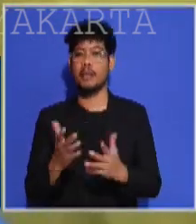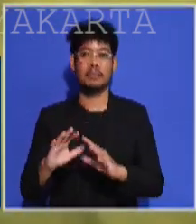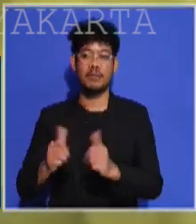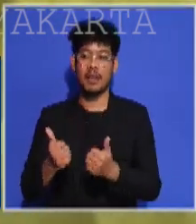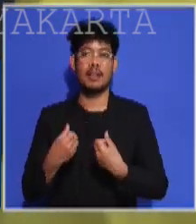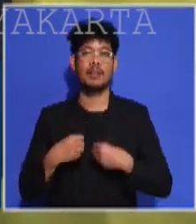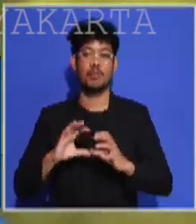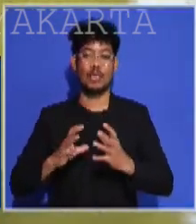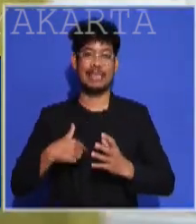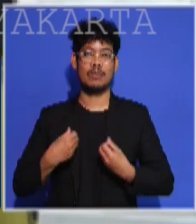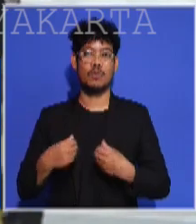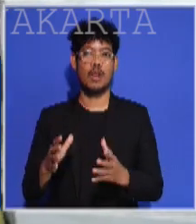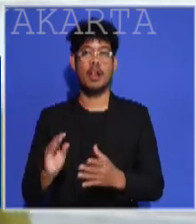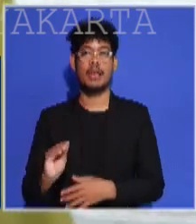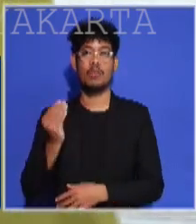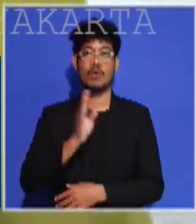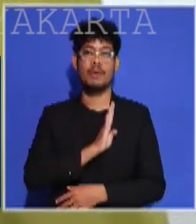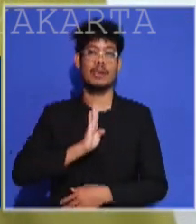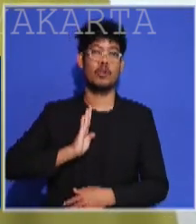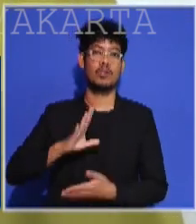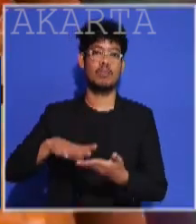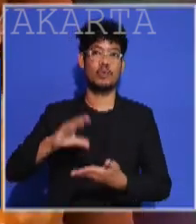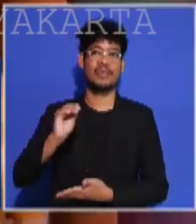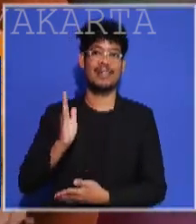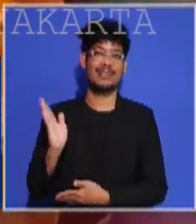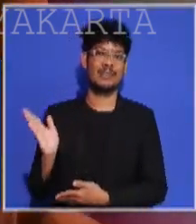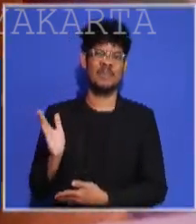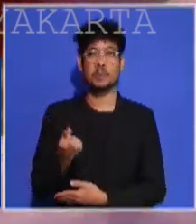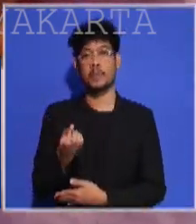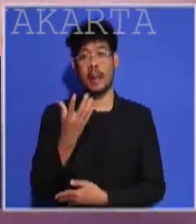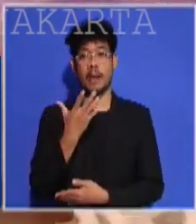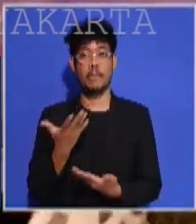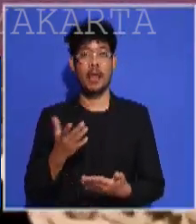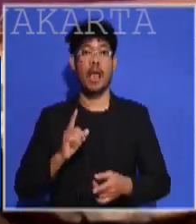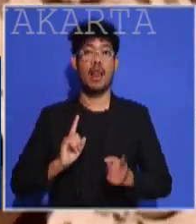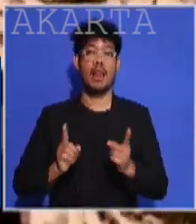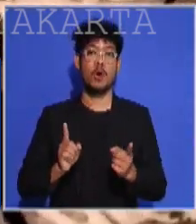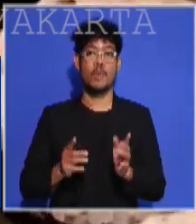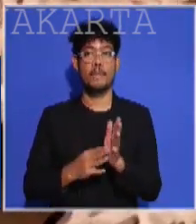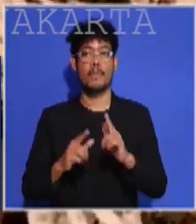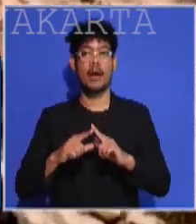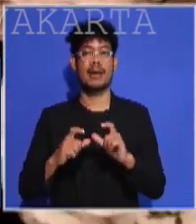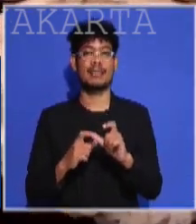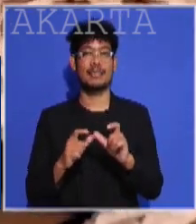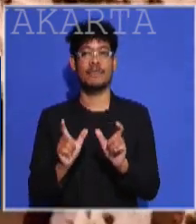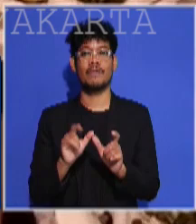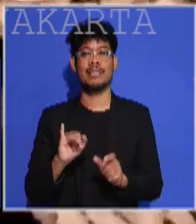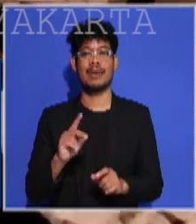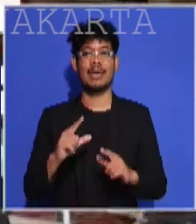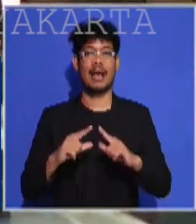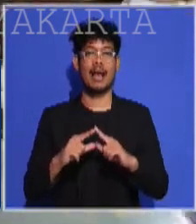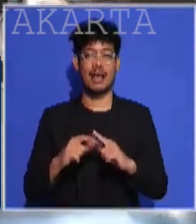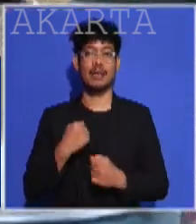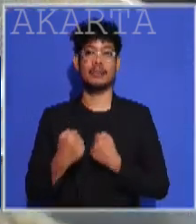ketua umum pengurus pusat Mas Wira DIY Aliza Fitriani menyampaikan Mas Wira aktif dalam berbagai kegiatan guna mendorong